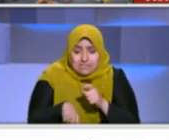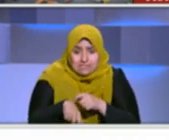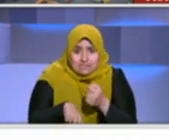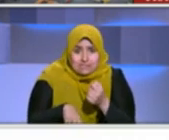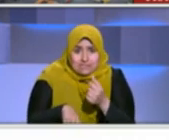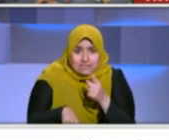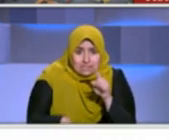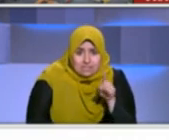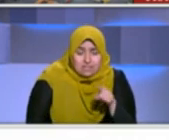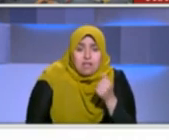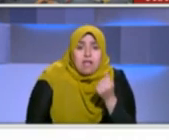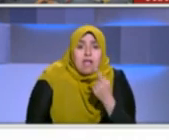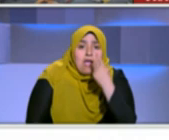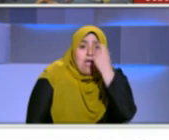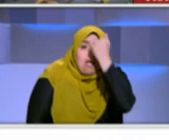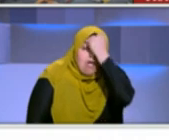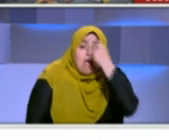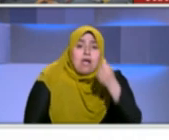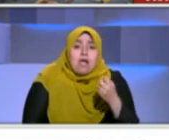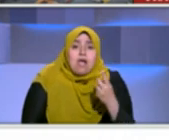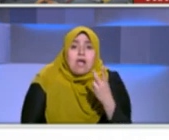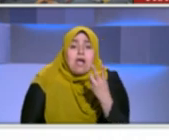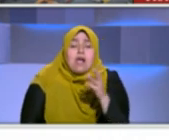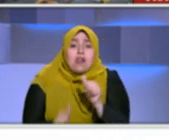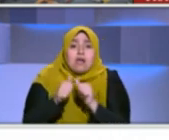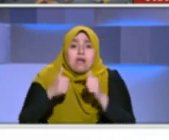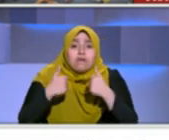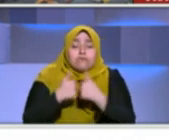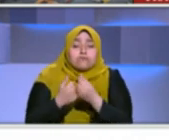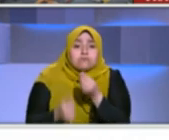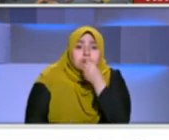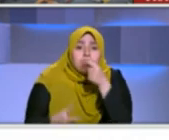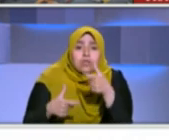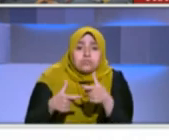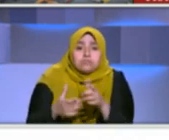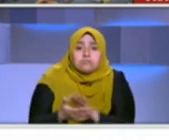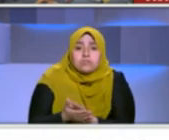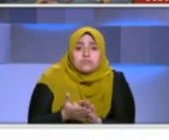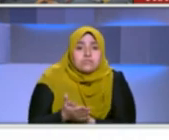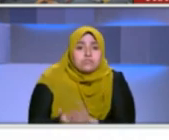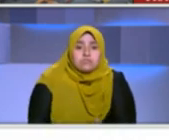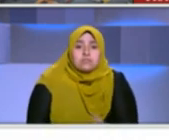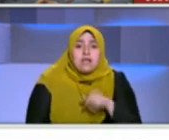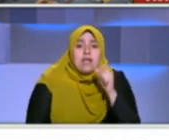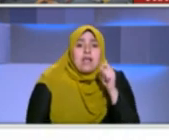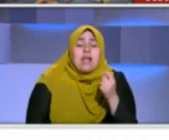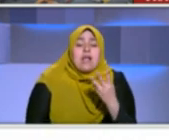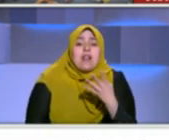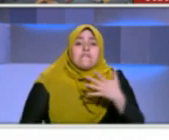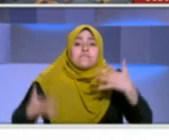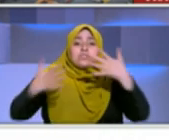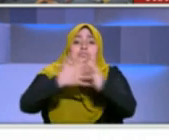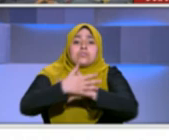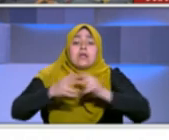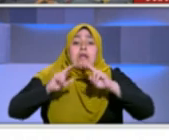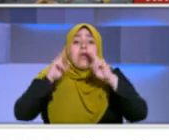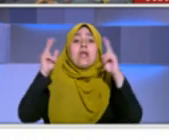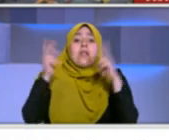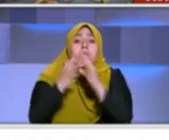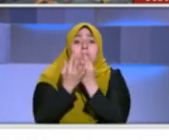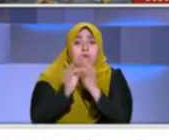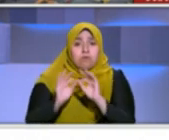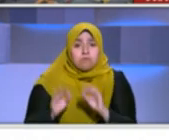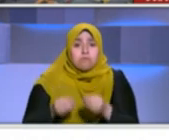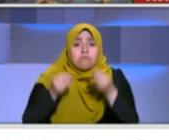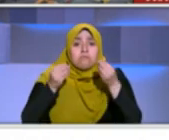في الاف الاسر اللي بتفقد مصدر دخلها او مصدر رزقها، في الاف رجال الاعمال ومئات الاف الشركات حول العالم